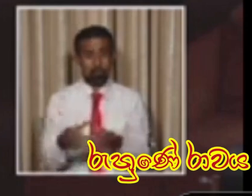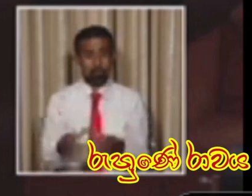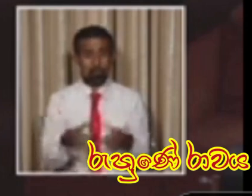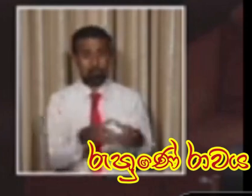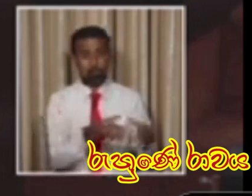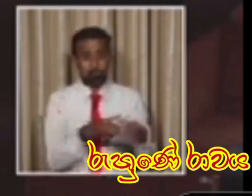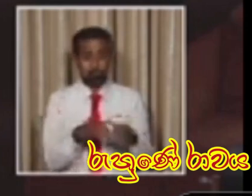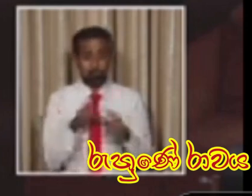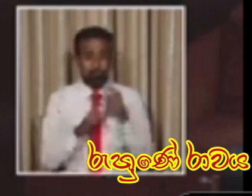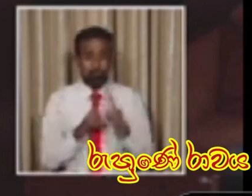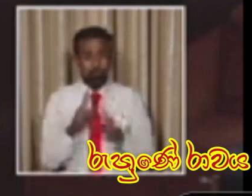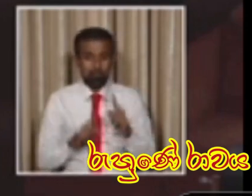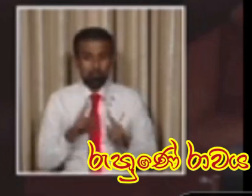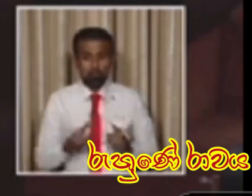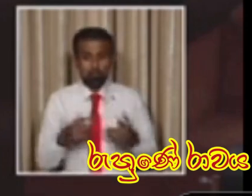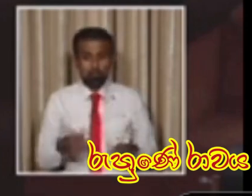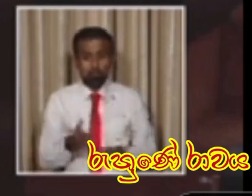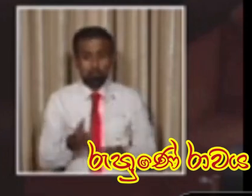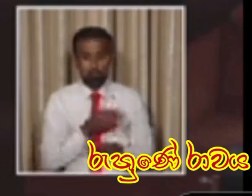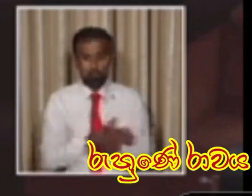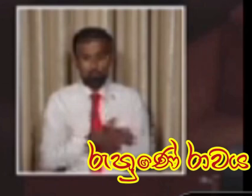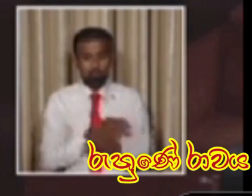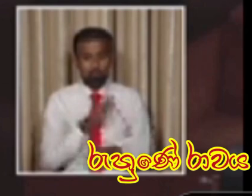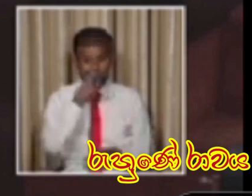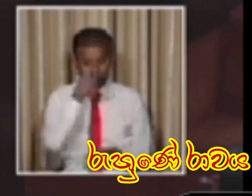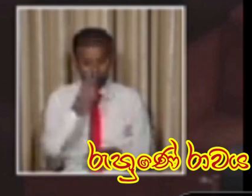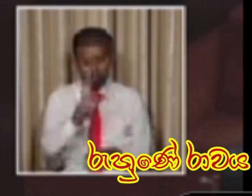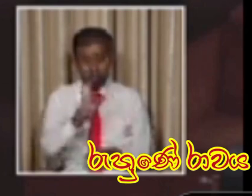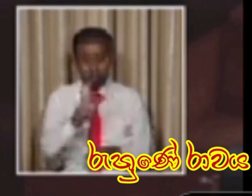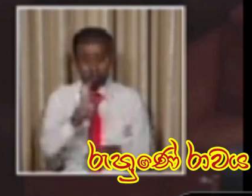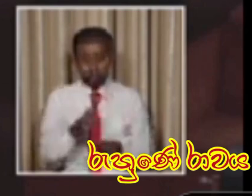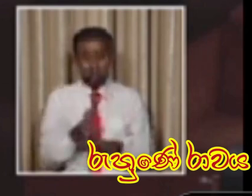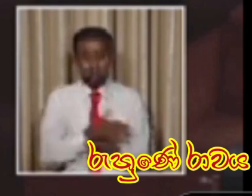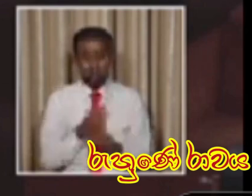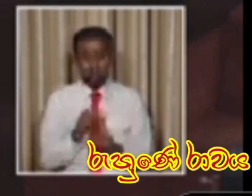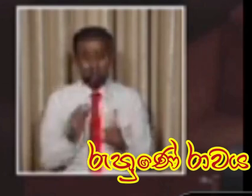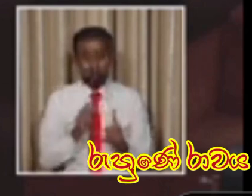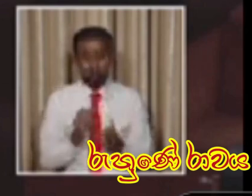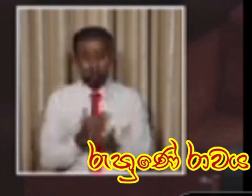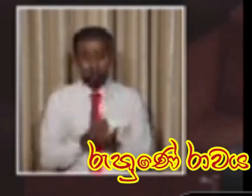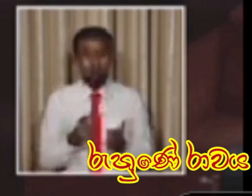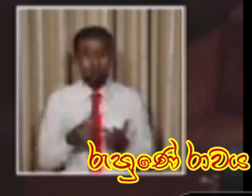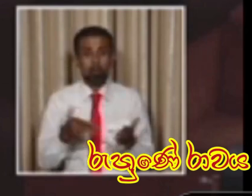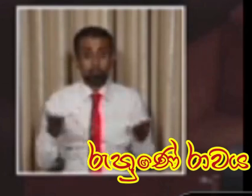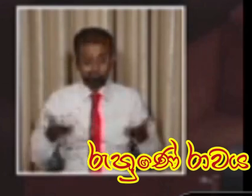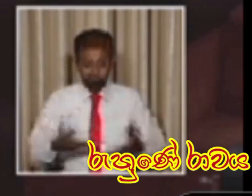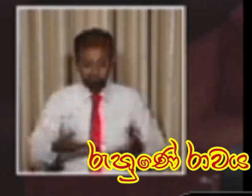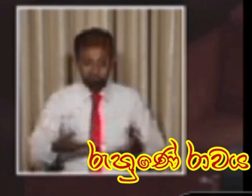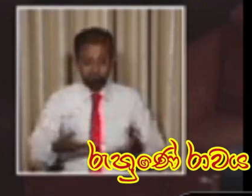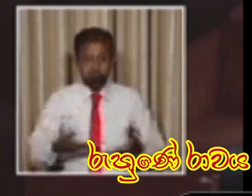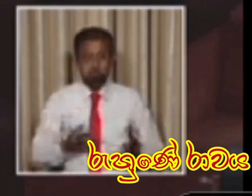විවිධ දෙනත් එක්ක සාකච්ඡා කරලා අපි මීට පෙර සති 3කට පෙර පාර්ලිමේන්තුවේ හැම මන්ත්‍රීවරයෙක්ම ආරාධනා කරා මේ පිළිබඳව කටයුතු කරන්න දෙන්න